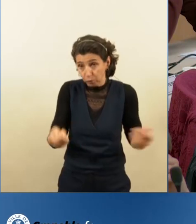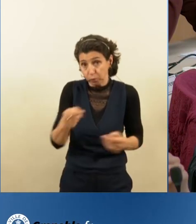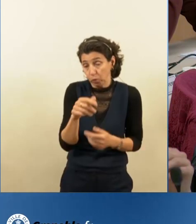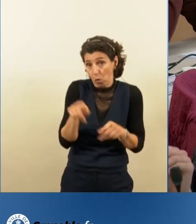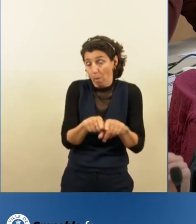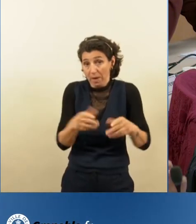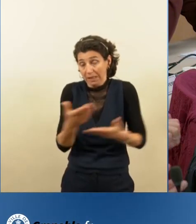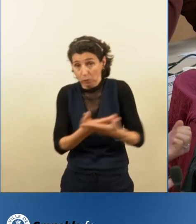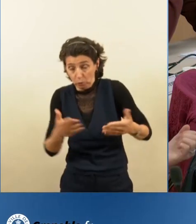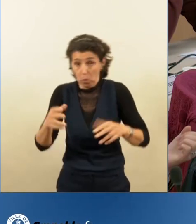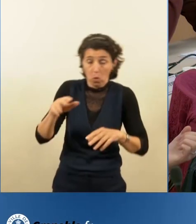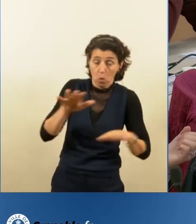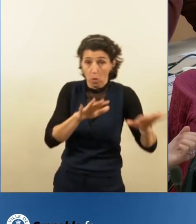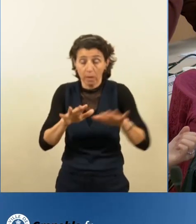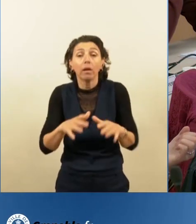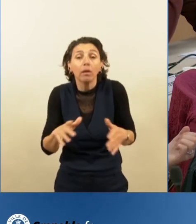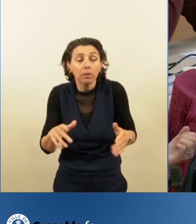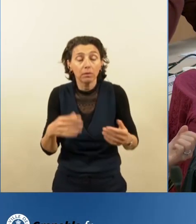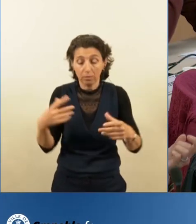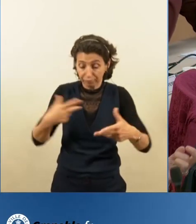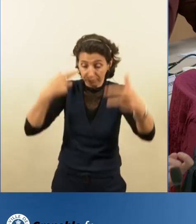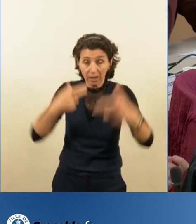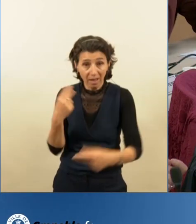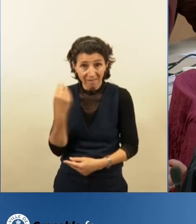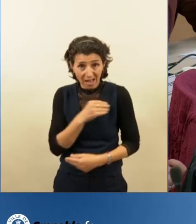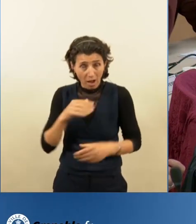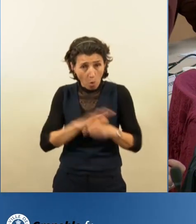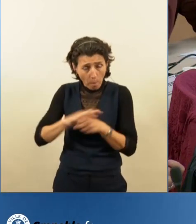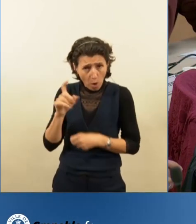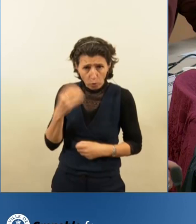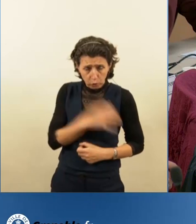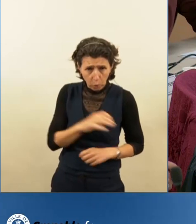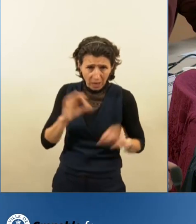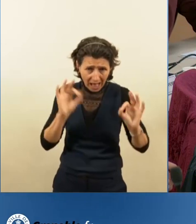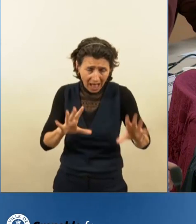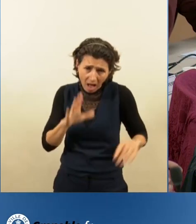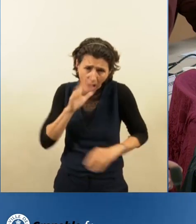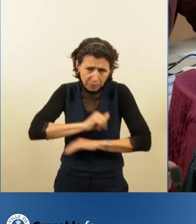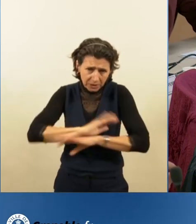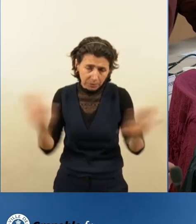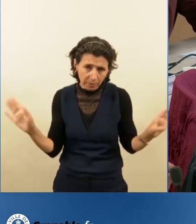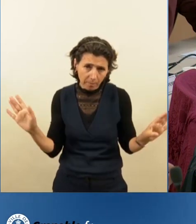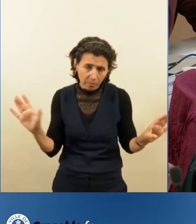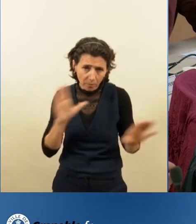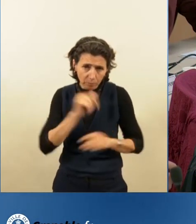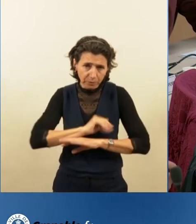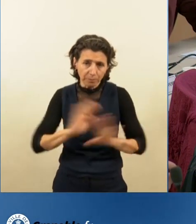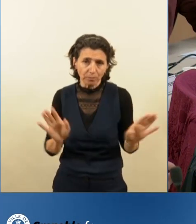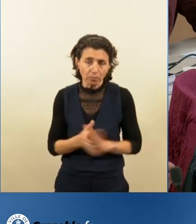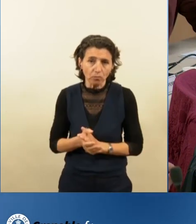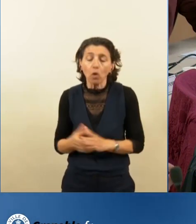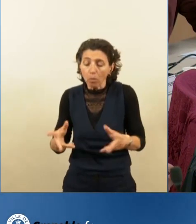un hiver sans eau chaude ou là ça c'est pas possible qu'il y ait pu avoir un moment des difficultés